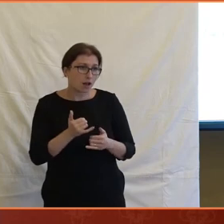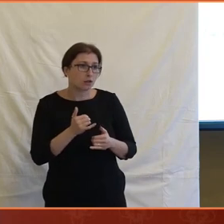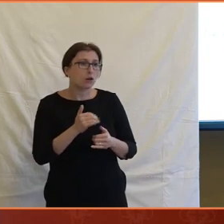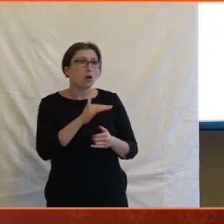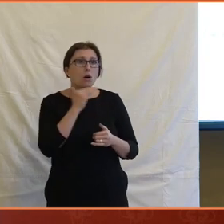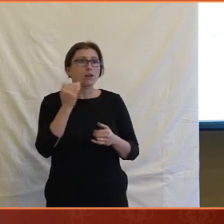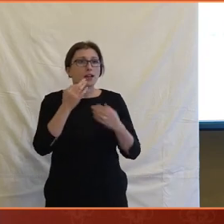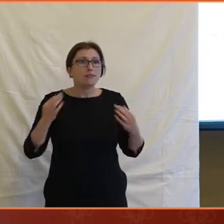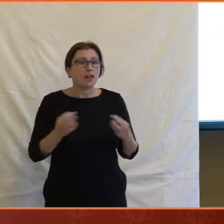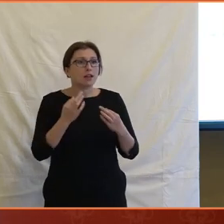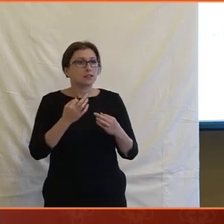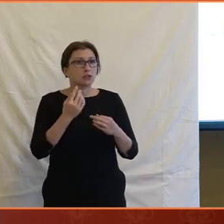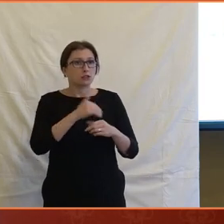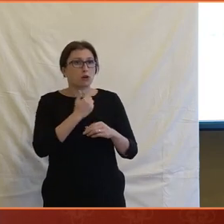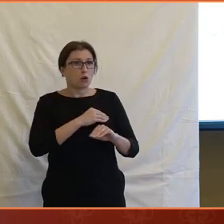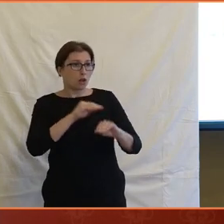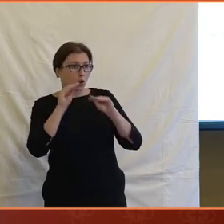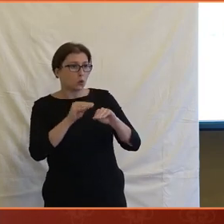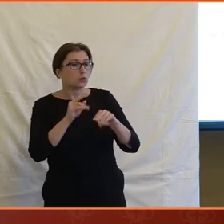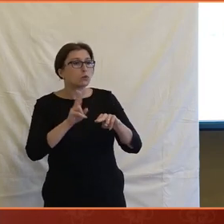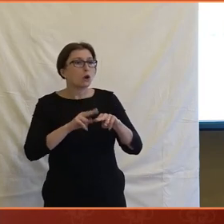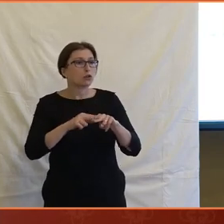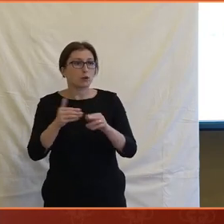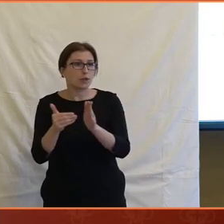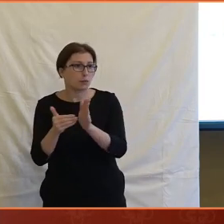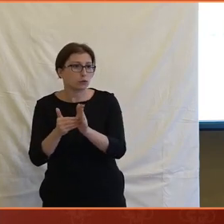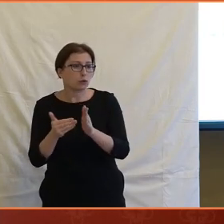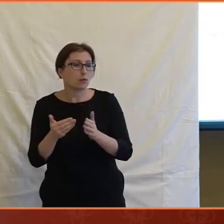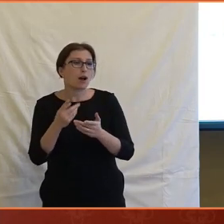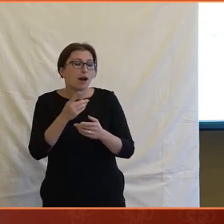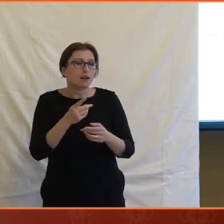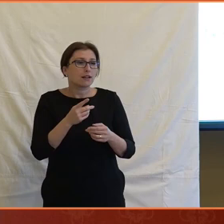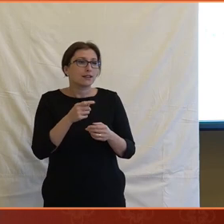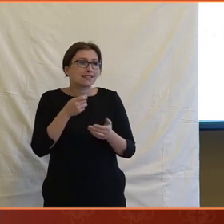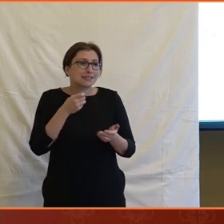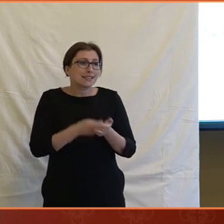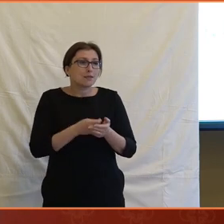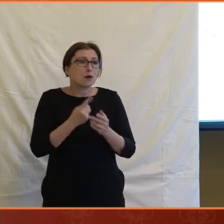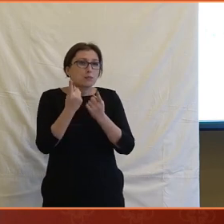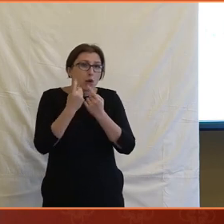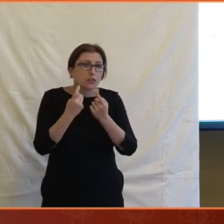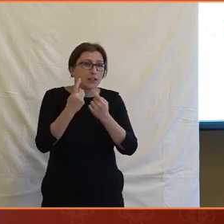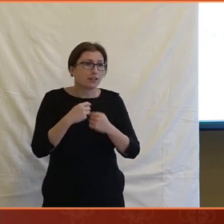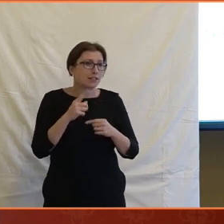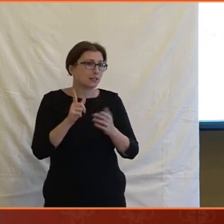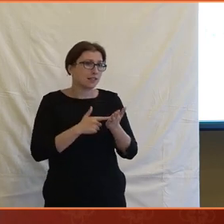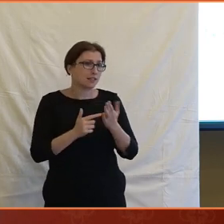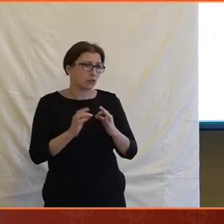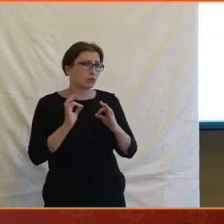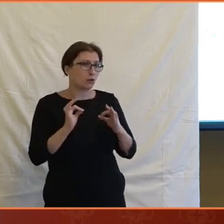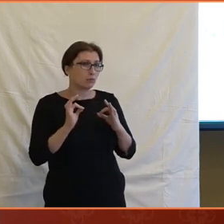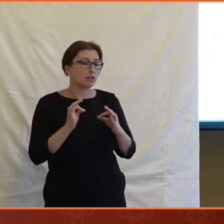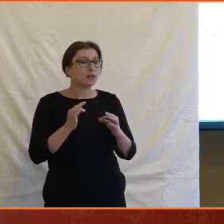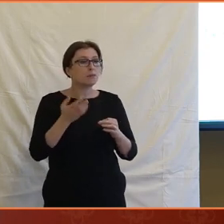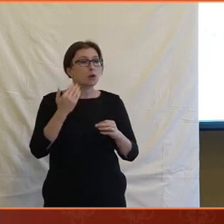co se učí ve škole, nepotřebují, ale prostě zase není to úplně ta správná motivace. Já pamatuju si, když mě někdo